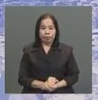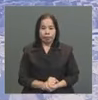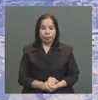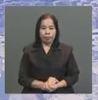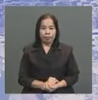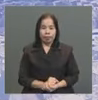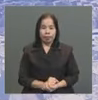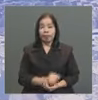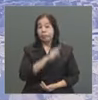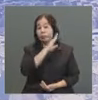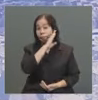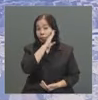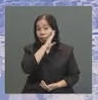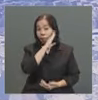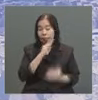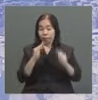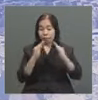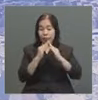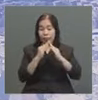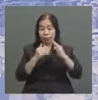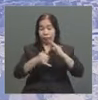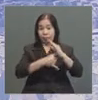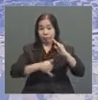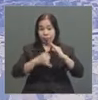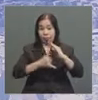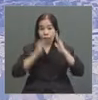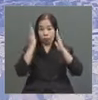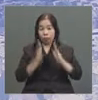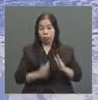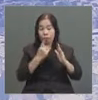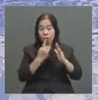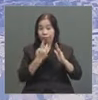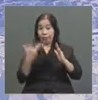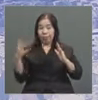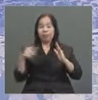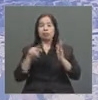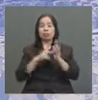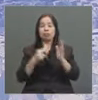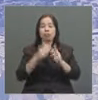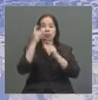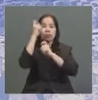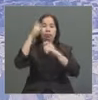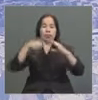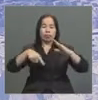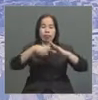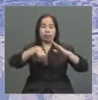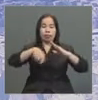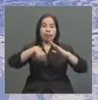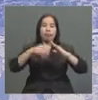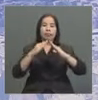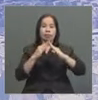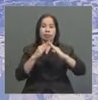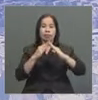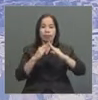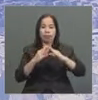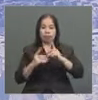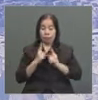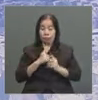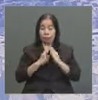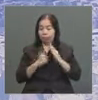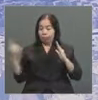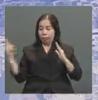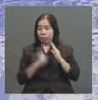ถ้าท่านมีสมาชิกมากกว่า1คนในบ้านถือว่ามีความเสี่ยงทั้งคู่ให้คิดไปเลยนะครับว่าคนอีกคนนึงมีโอก